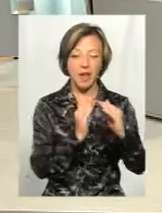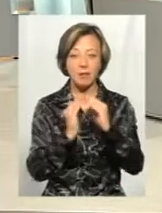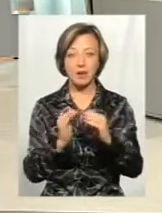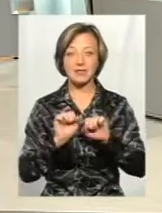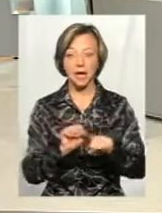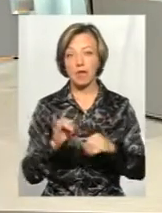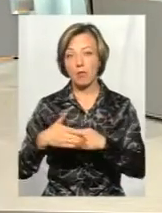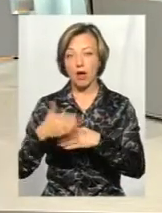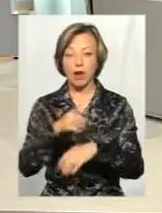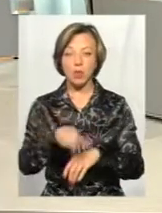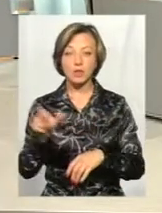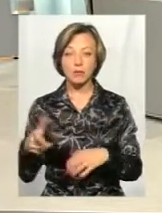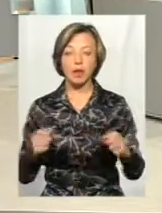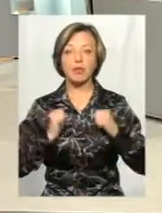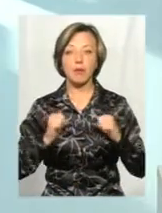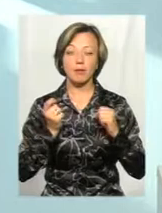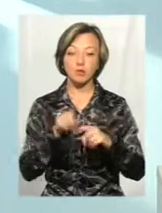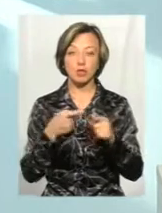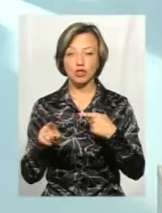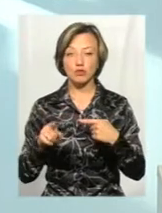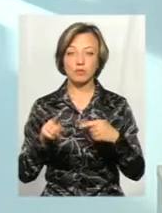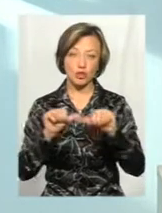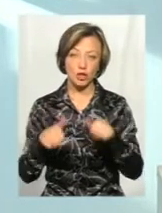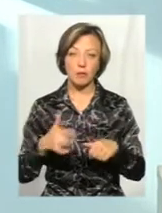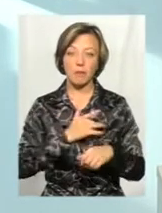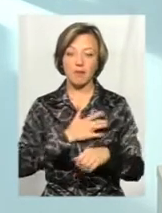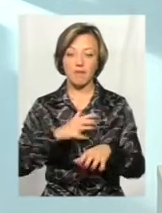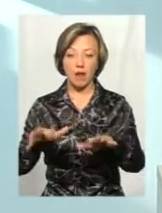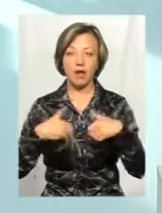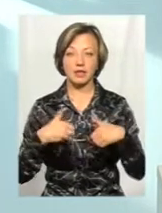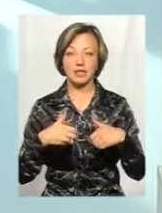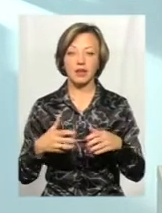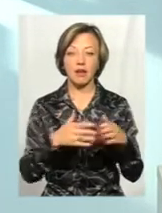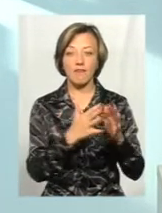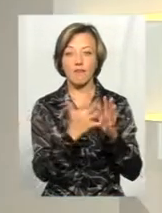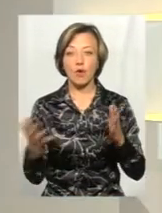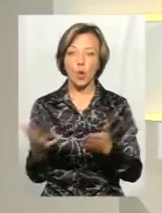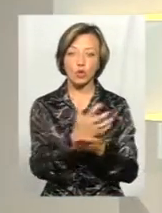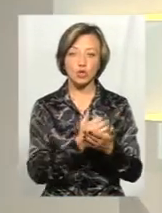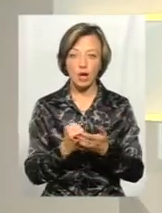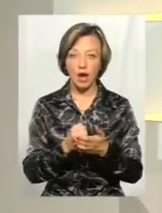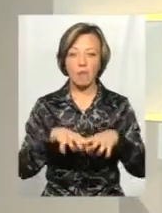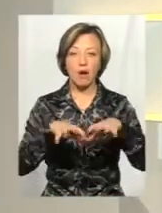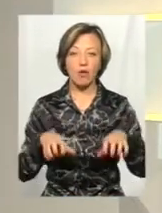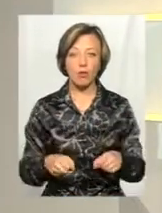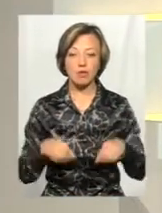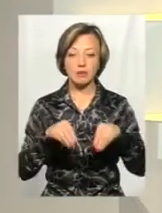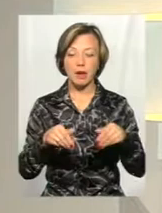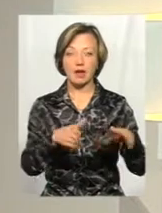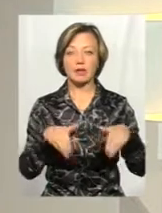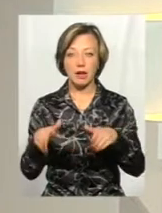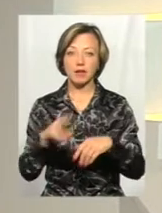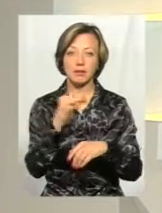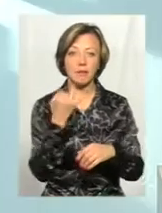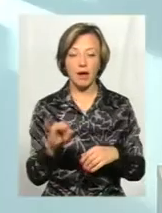власне, покарання тих осіб, які намагаються тим чи іншим чином привласнити врожай, привласнити нерухоме майно, конкретно земельні ділянки,